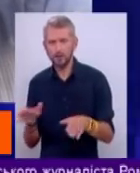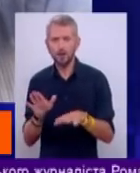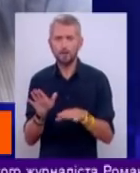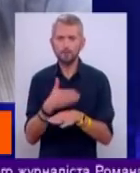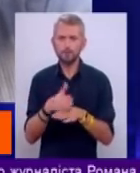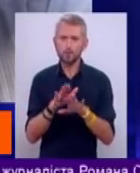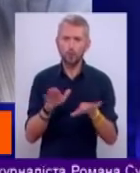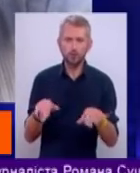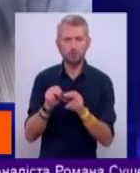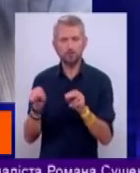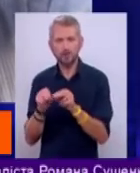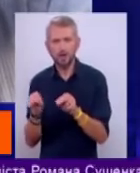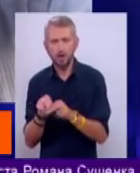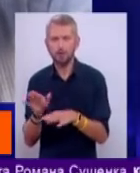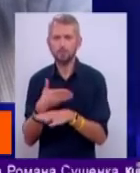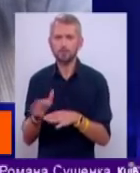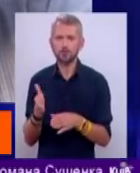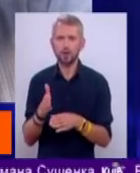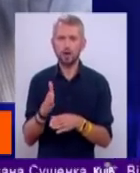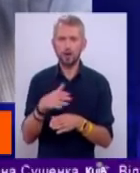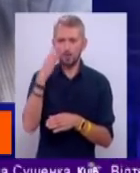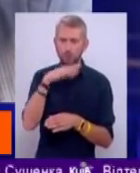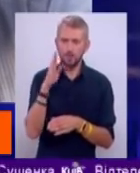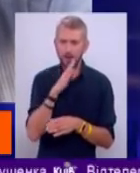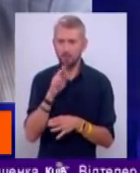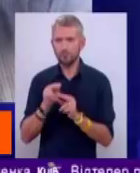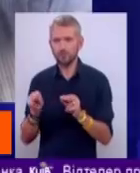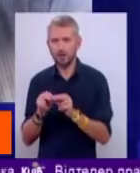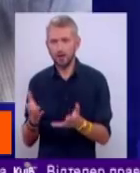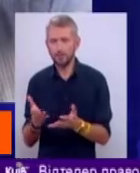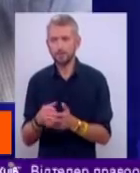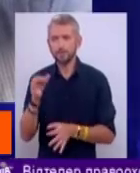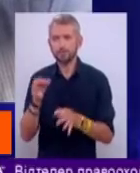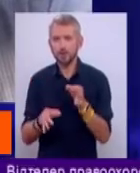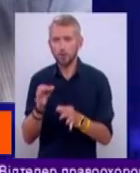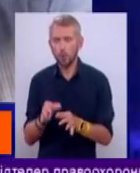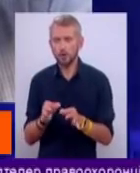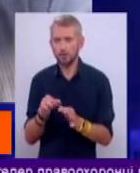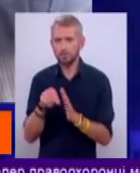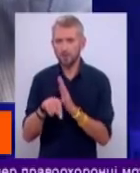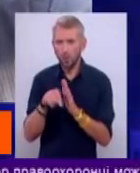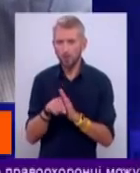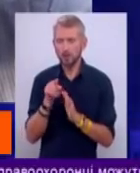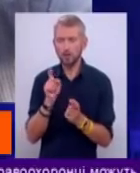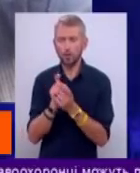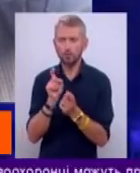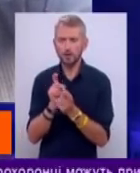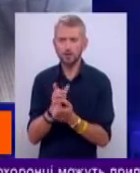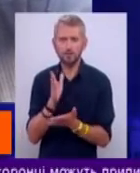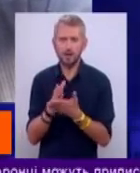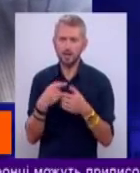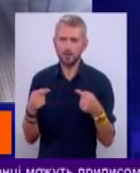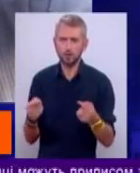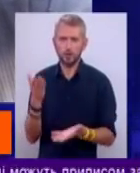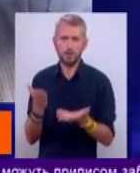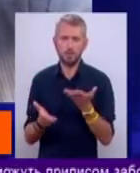та вчителями, між так само і батьками, і вчителями? Природа, звичайно, цих конфліктів, вона є різною,